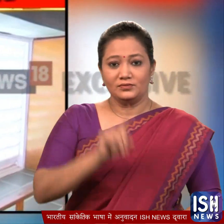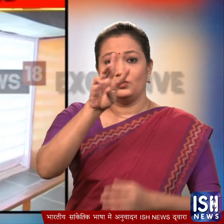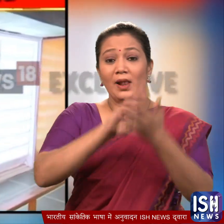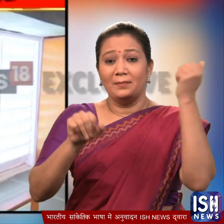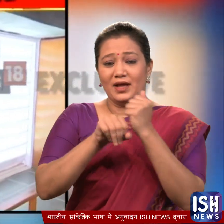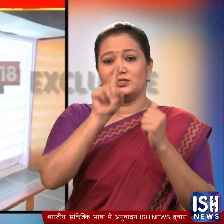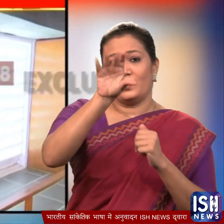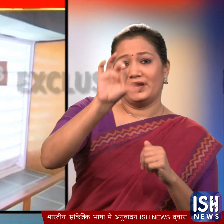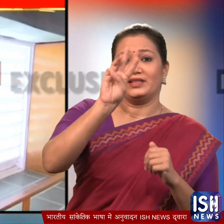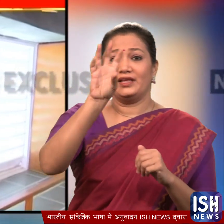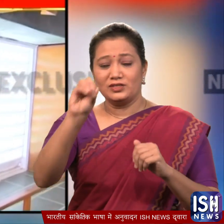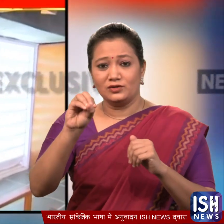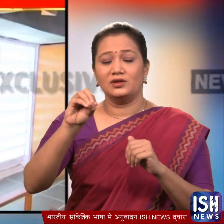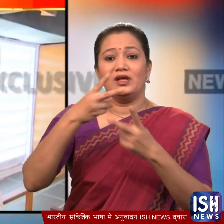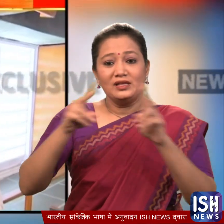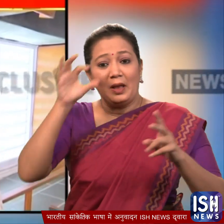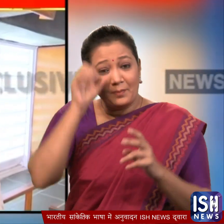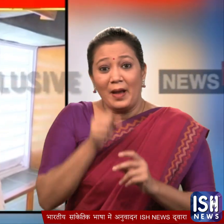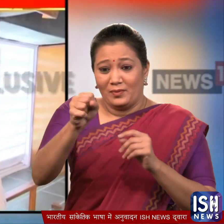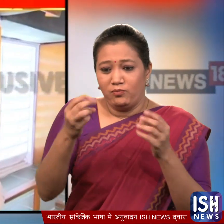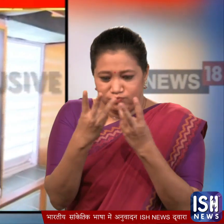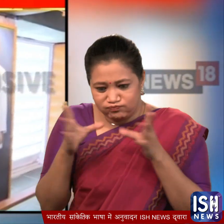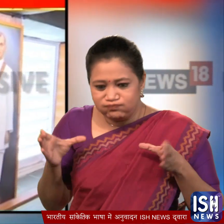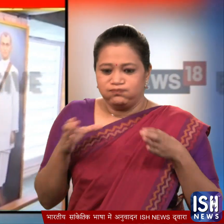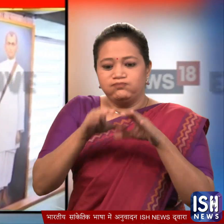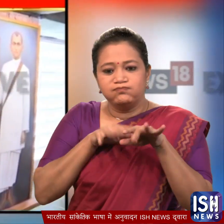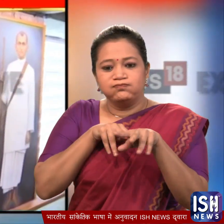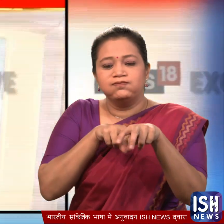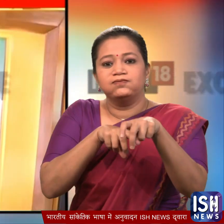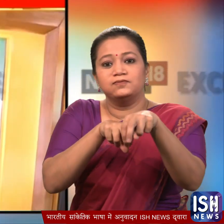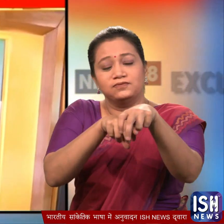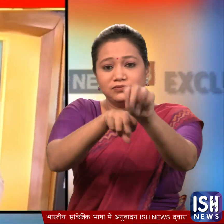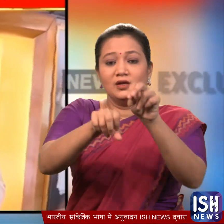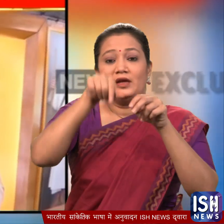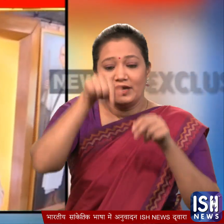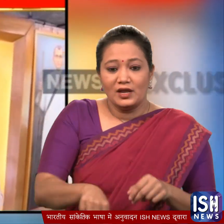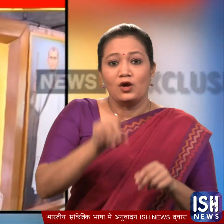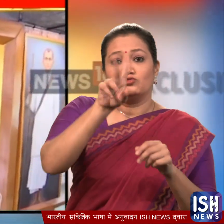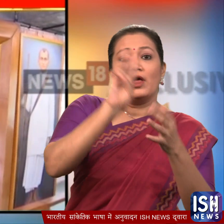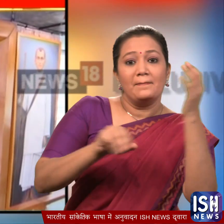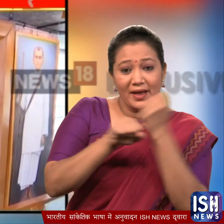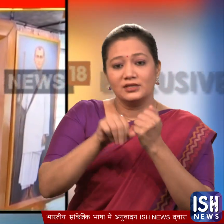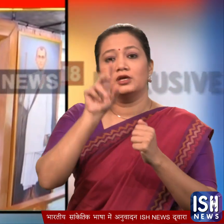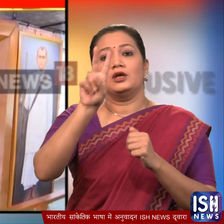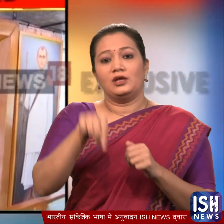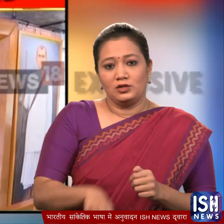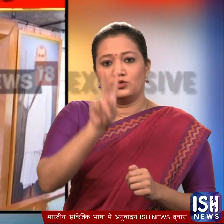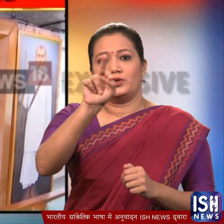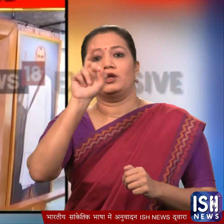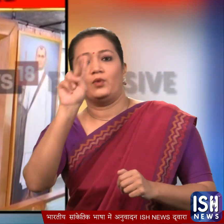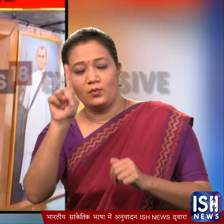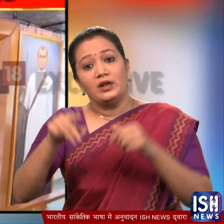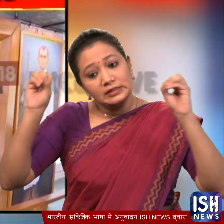12 मार्च 1930 को 78 आश्रमवासियों के साथ बापू ने दांडी कूच की थी। 12 मार्च 2021 को प्रधानमंत्री नरेंद्र